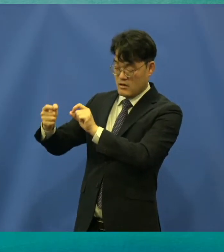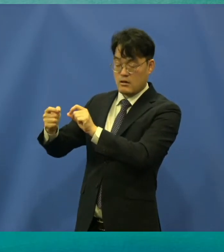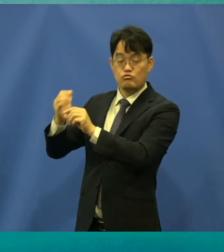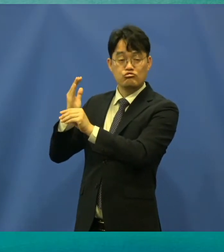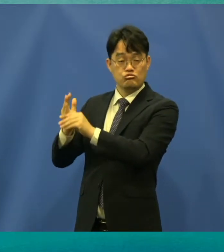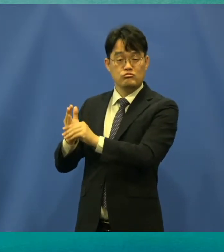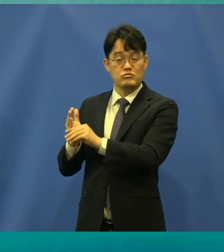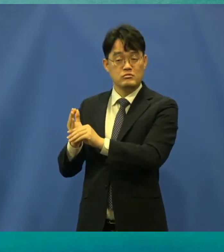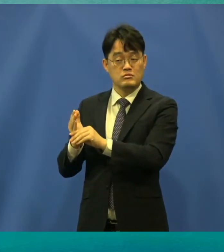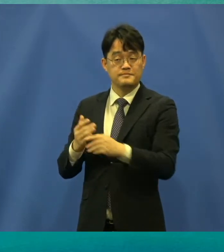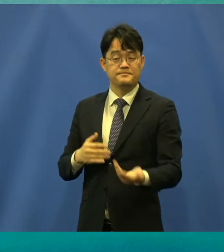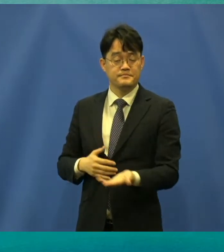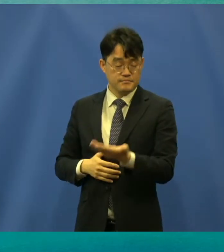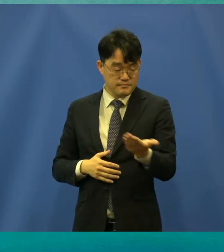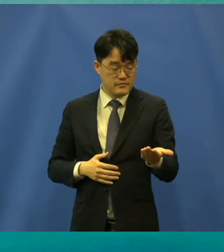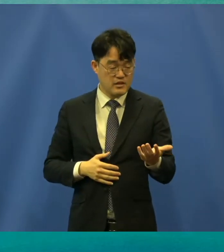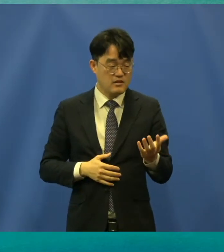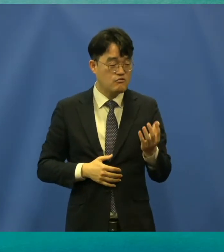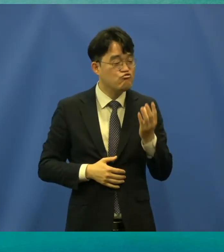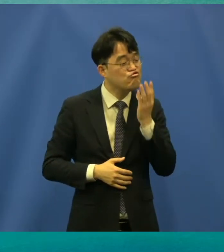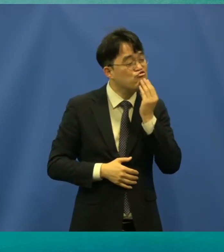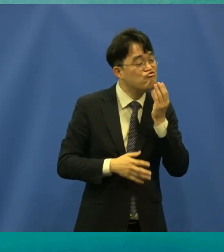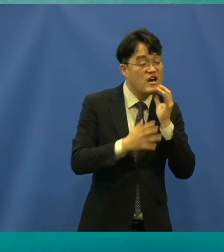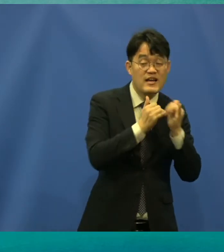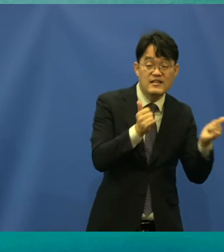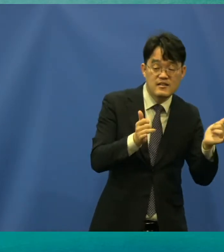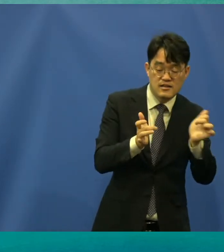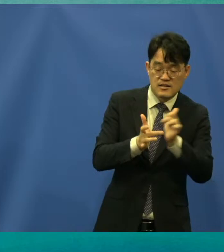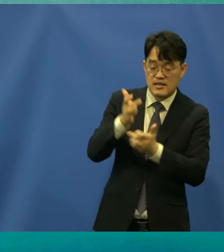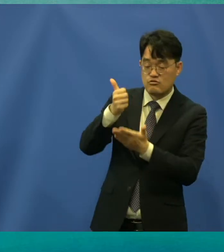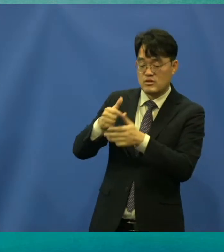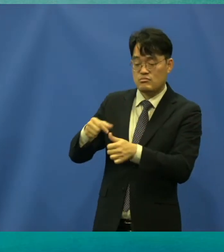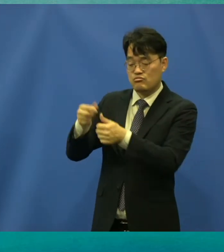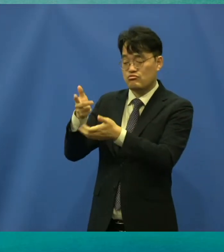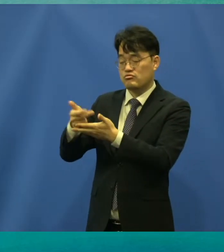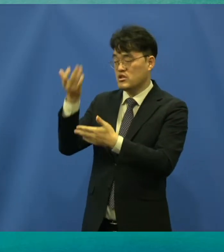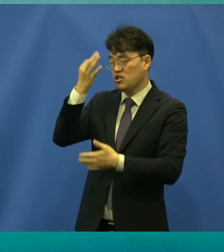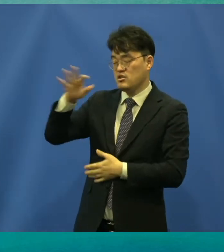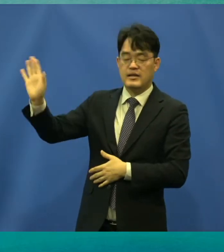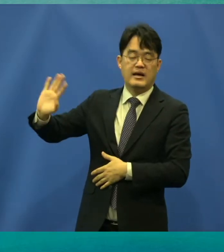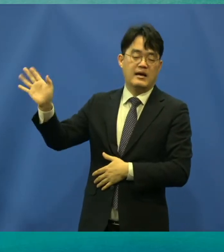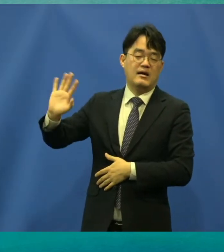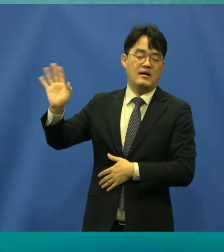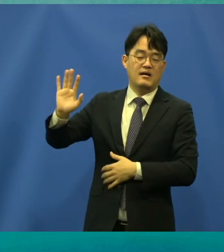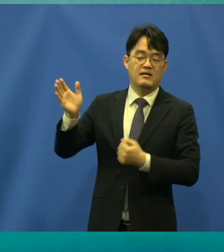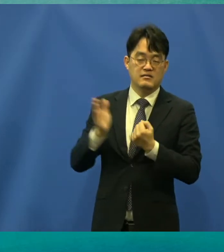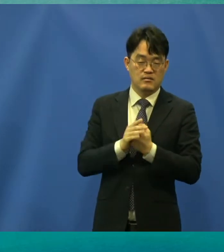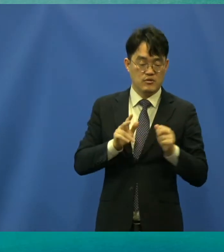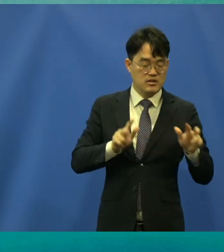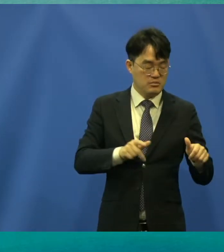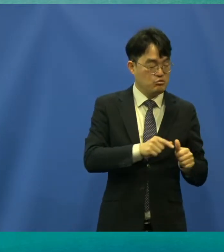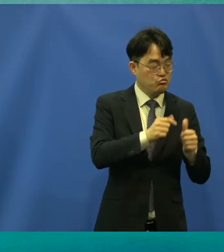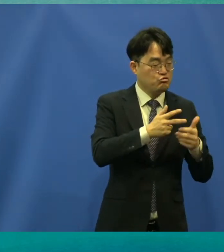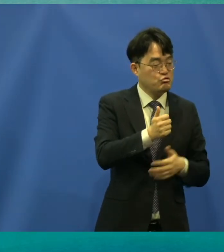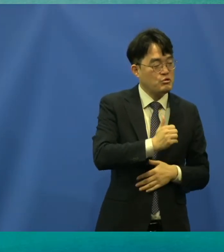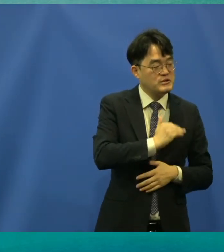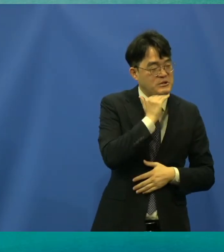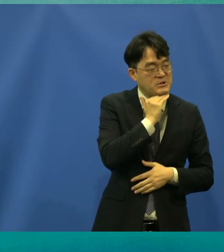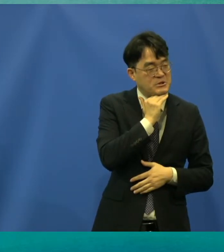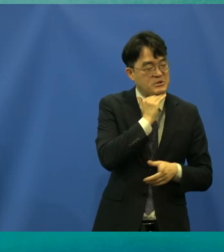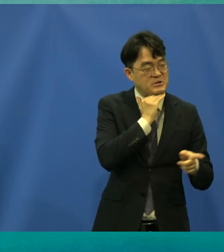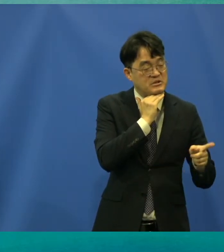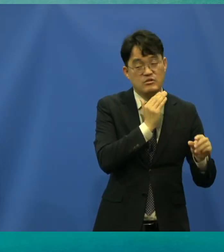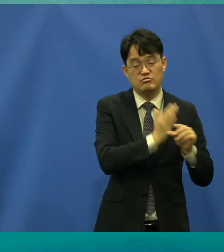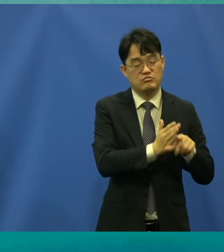오셨죠. 2000년에 이미 오셨어요. 오신 그리스도가 다시 오시는 그 시기까지가 종말이란